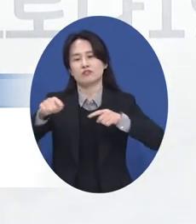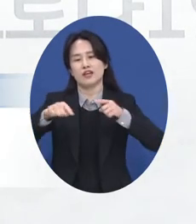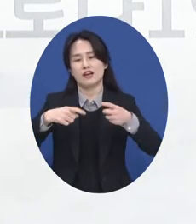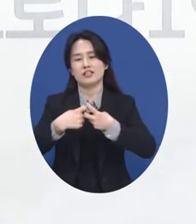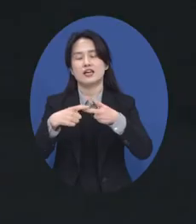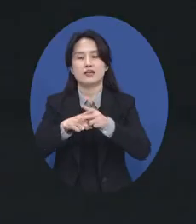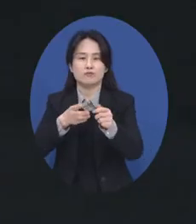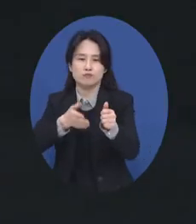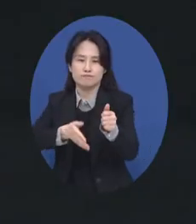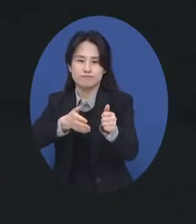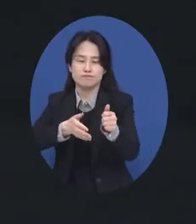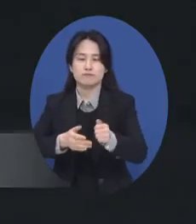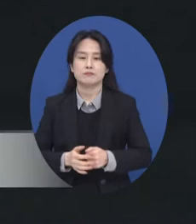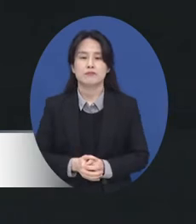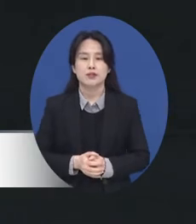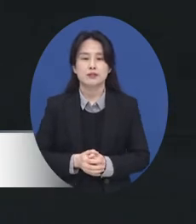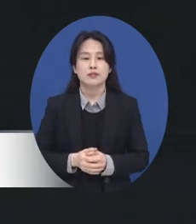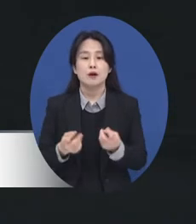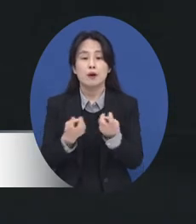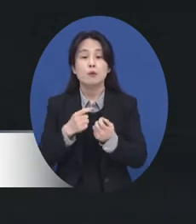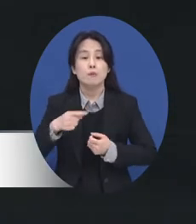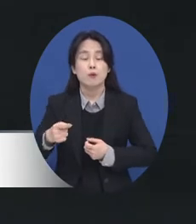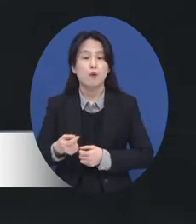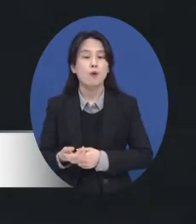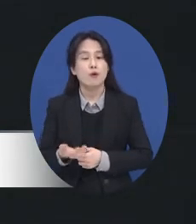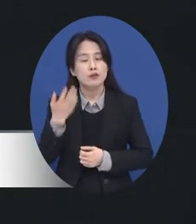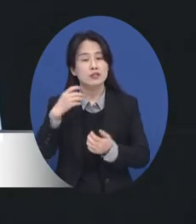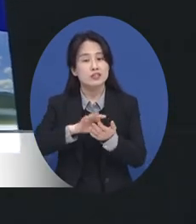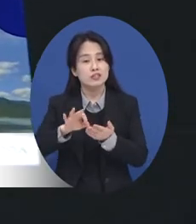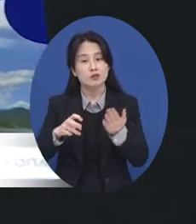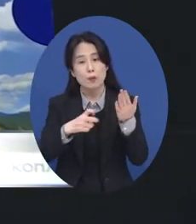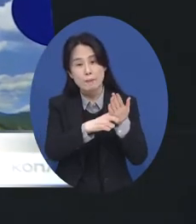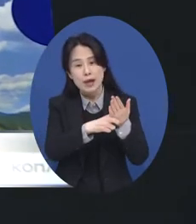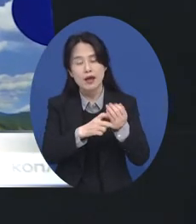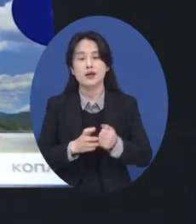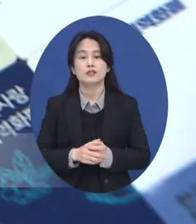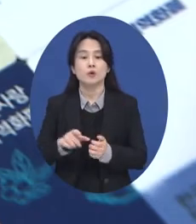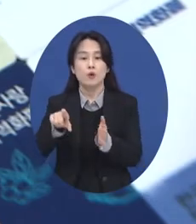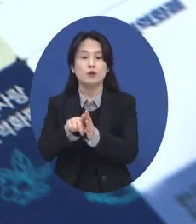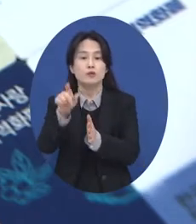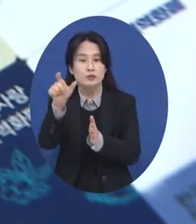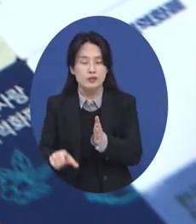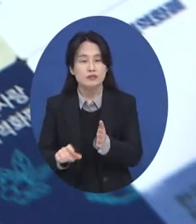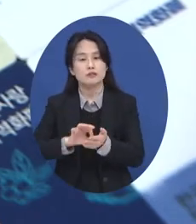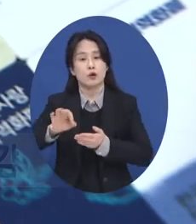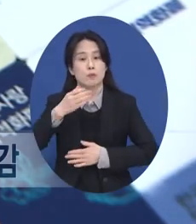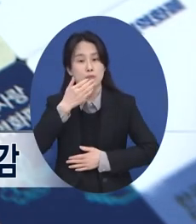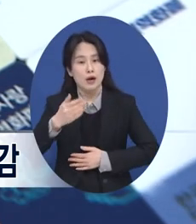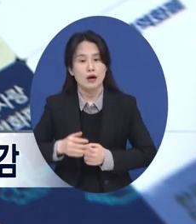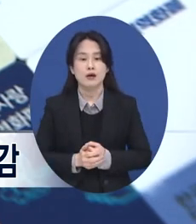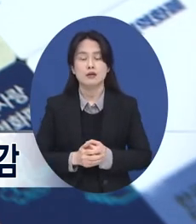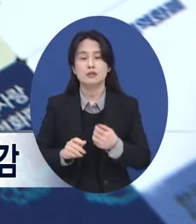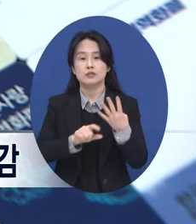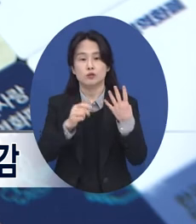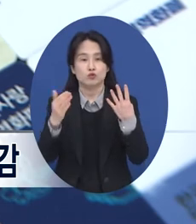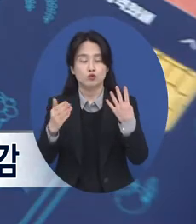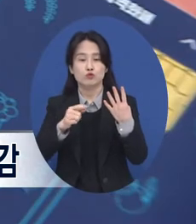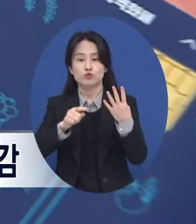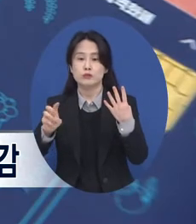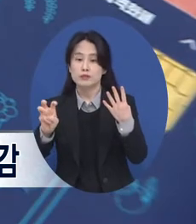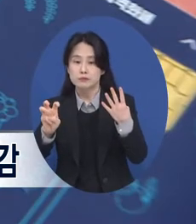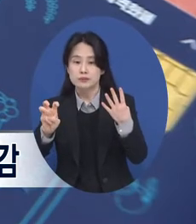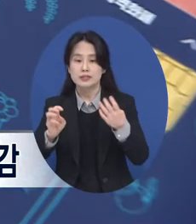이해해 주시고. 지급 방식은 기존에 사용하던 경기 지역 화폐나 신용카드를 이용할 수 있습니다. 이달 9일부터